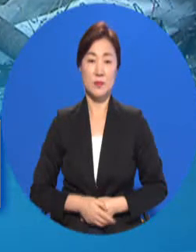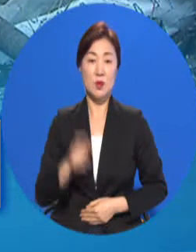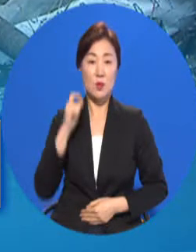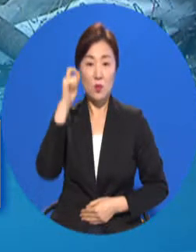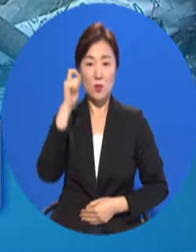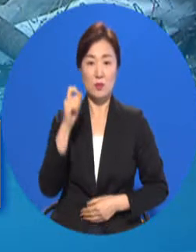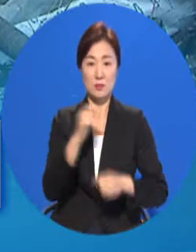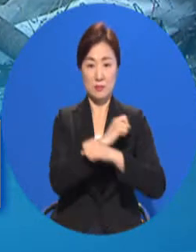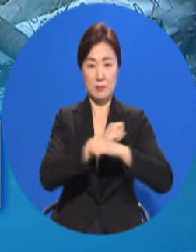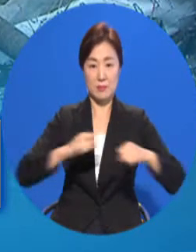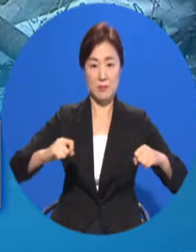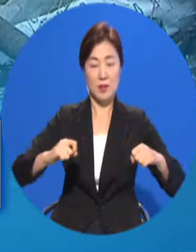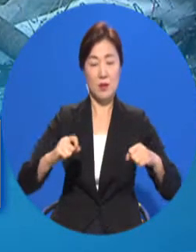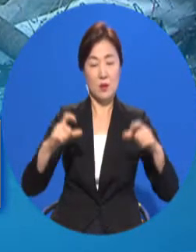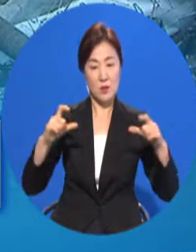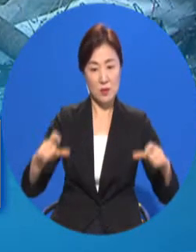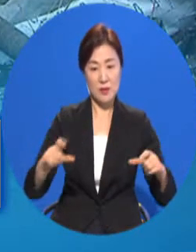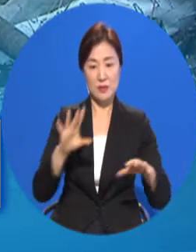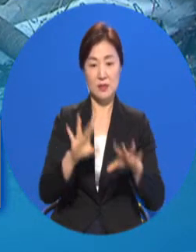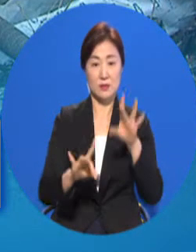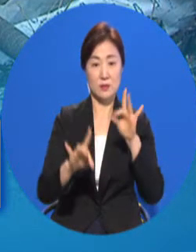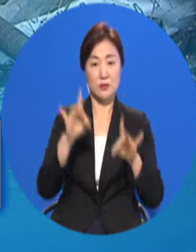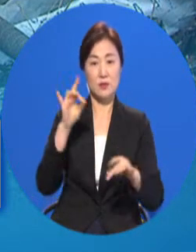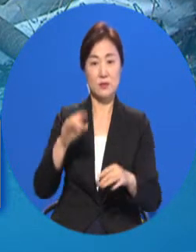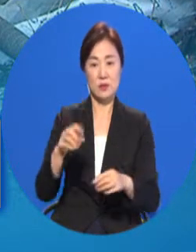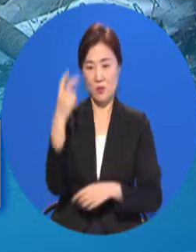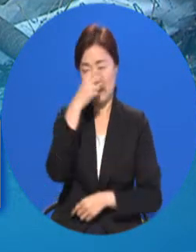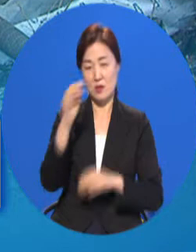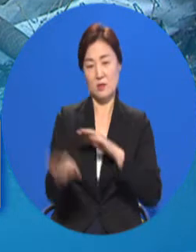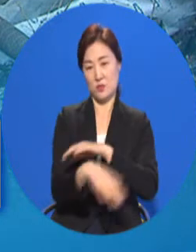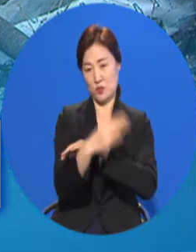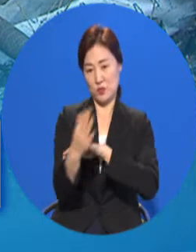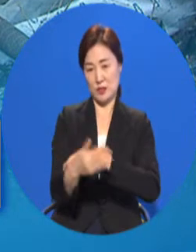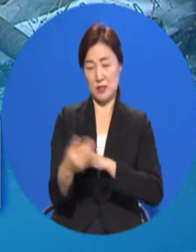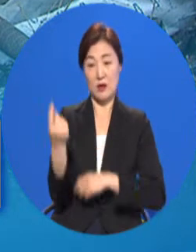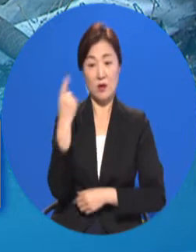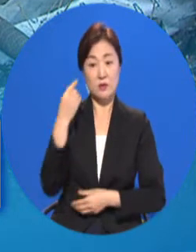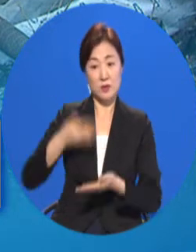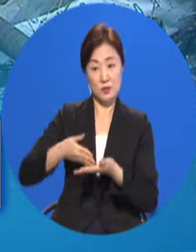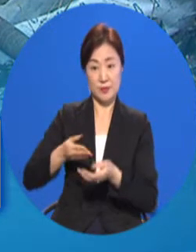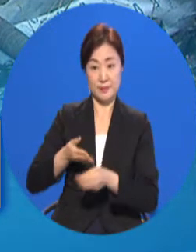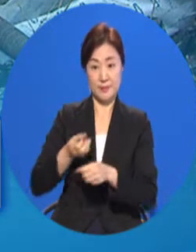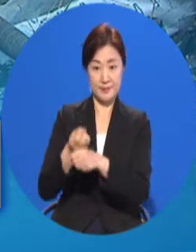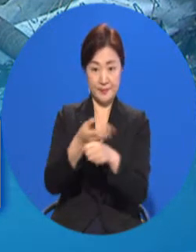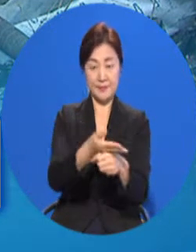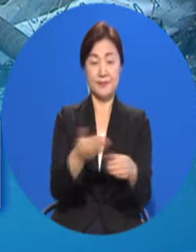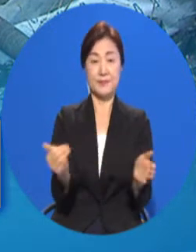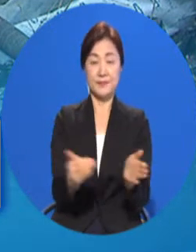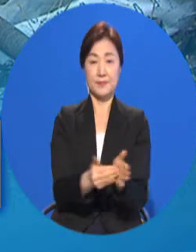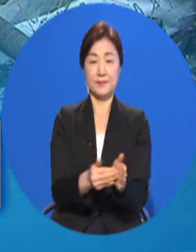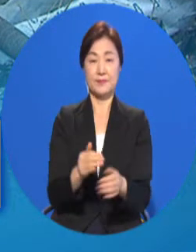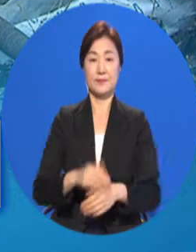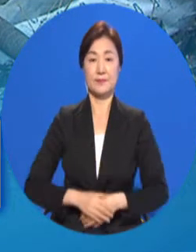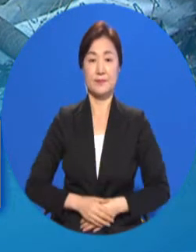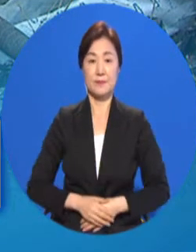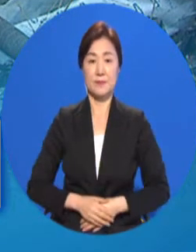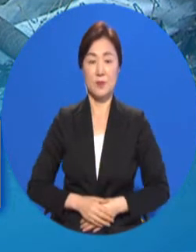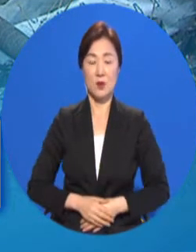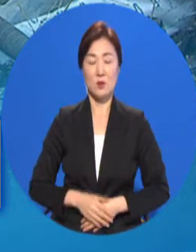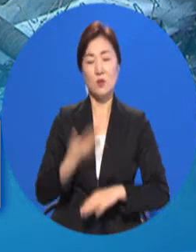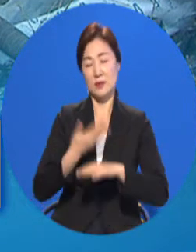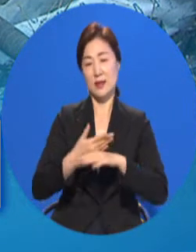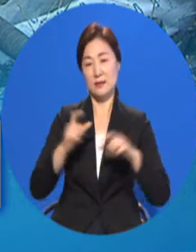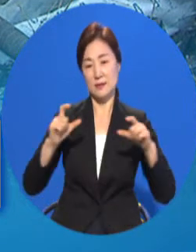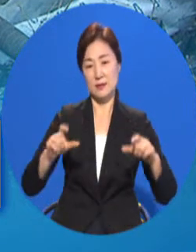고흥만 간척지 인근의 인공습지가 관리 부실로 몸살을 앓고 있다는 소식 어제 전해드렸는데요. 우리 지역의 또